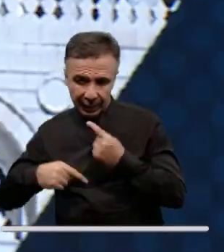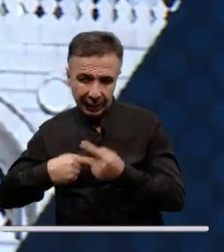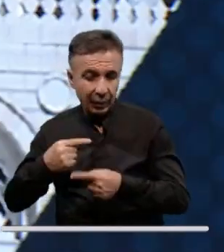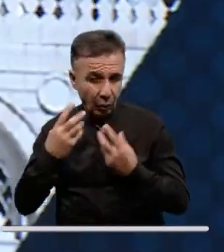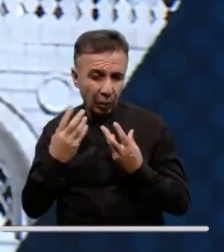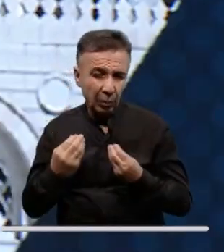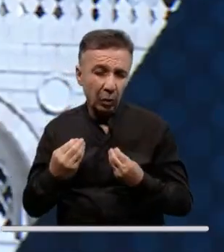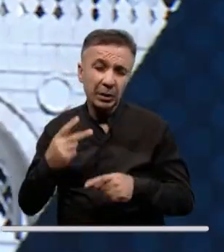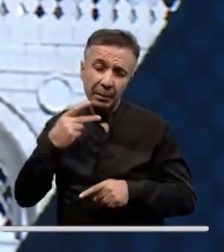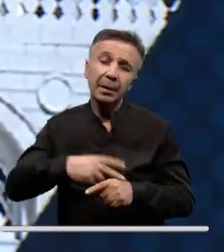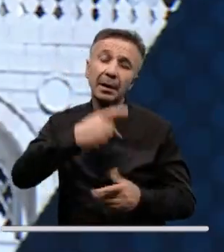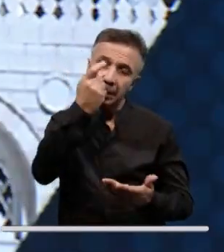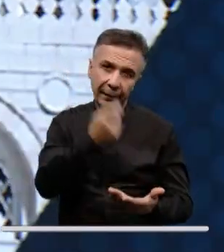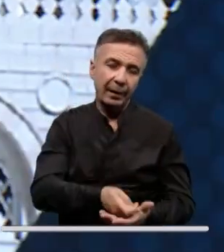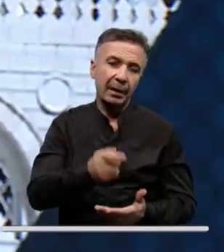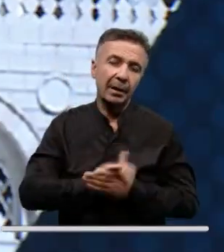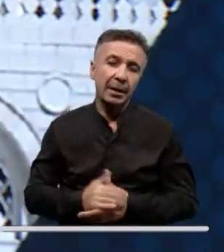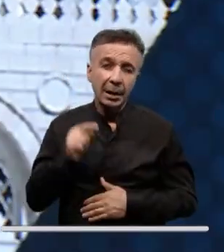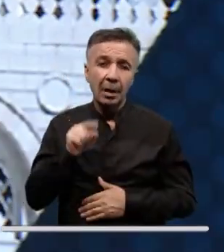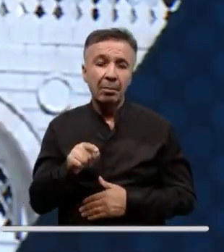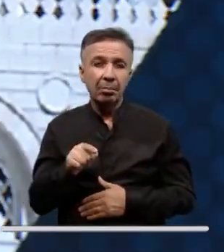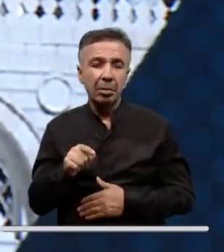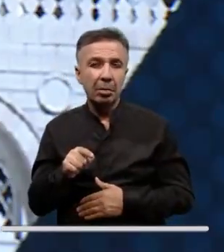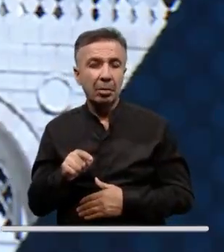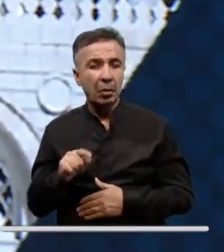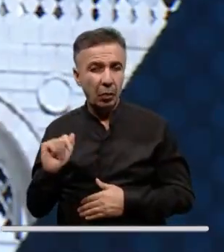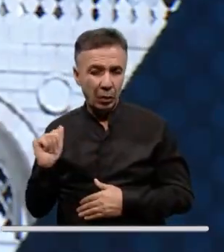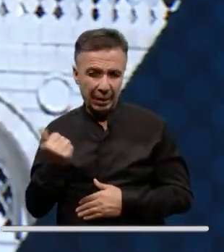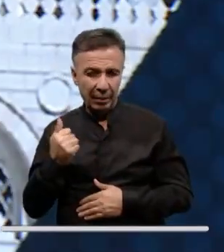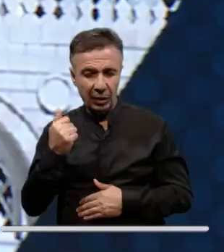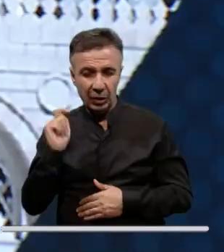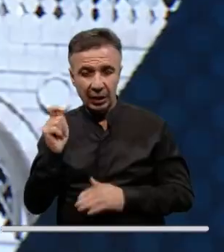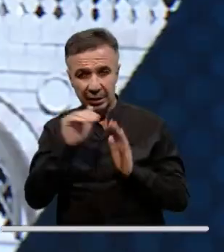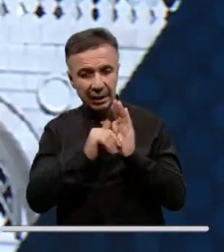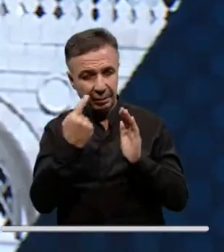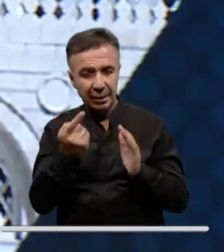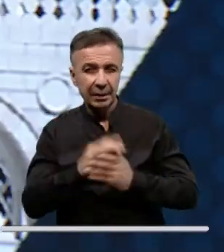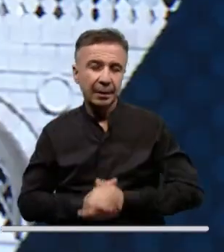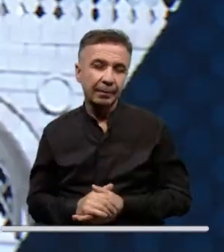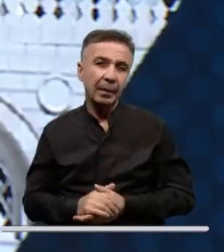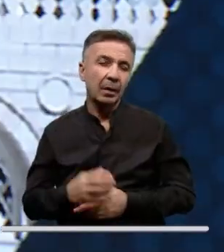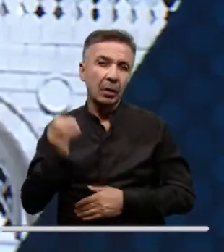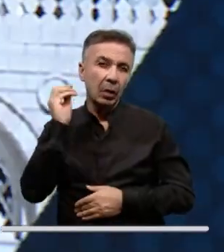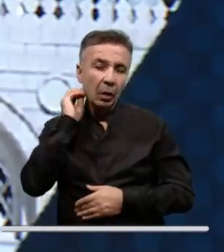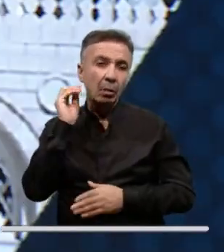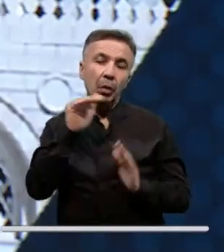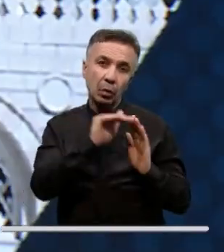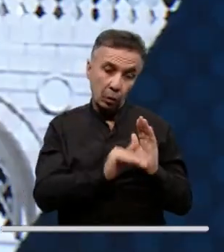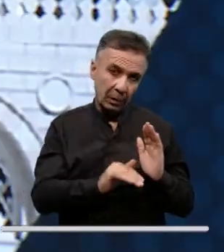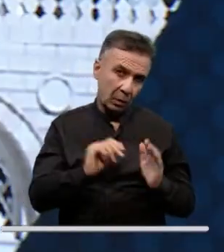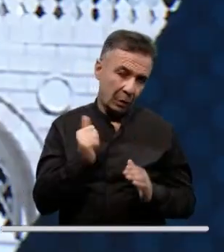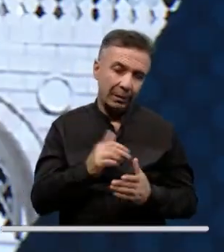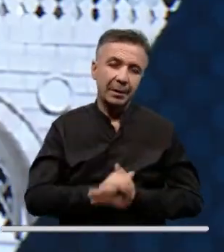zaman zekatını verecek işte buradaki temel şartlardan bir tanesi de borcunu düşmesidir